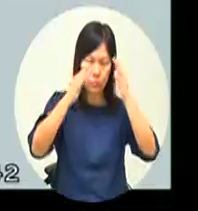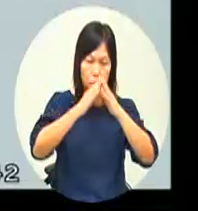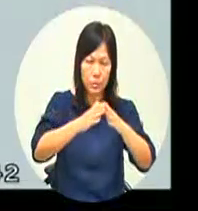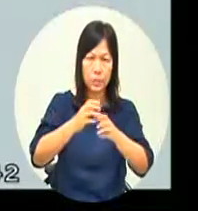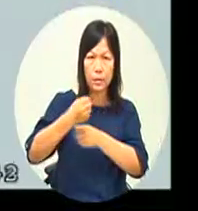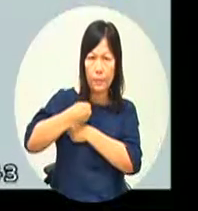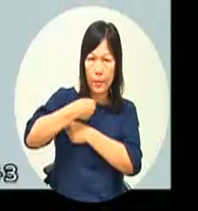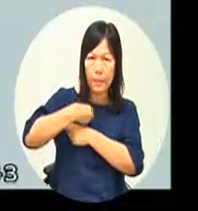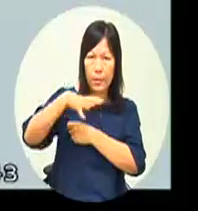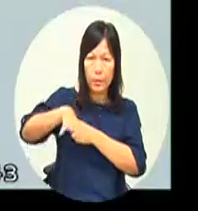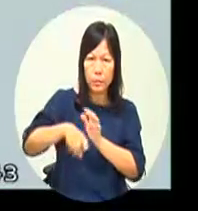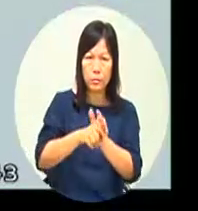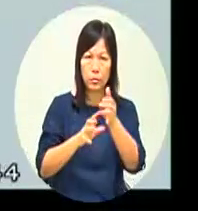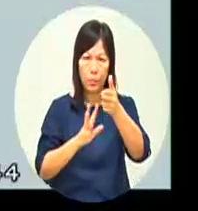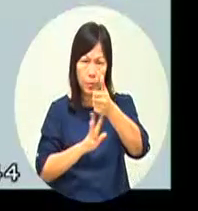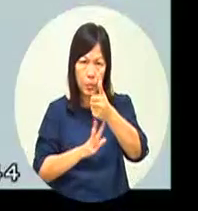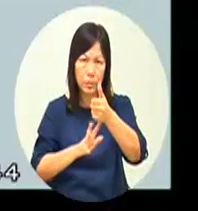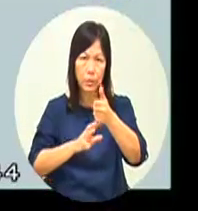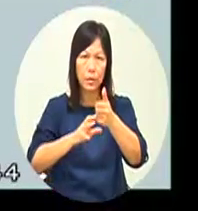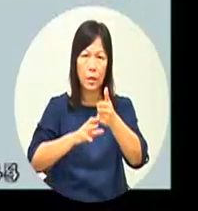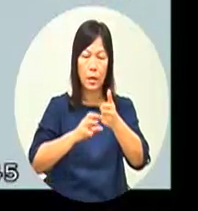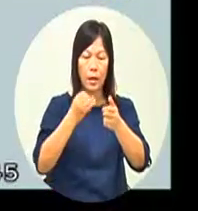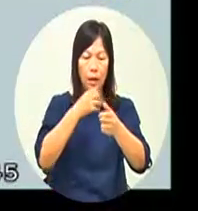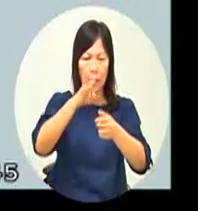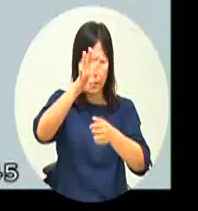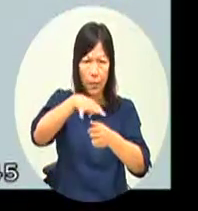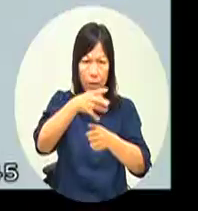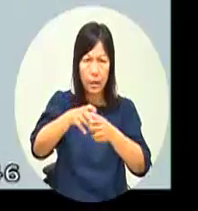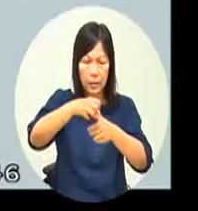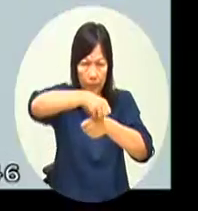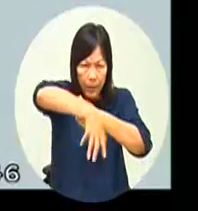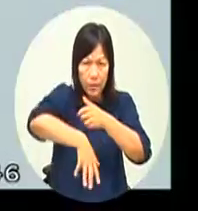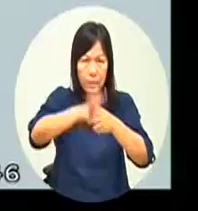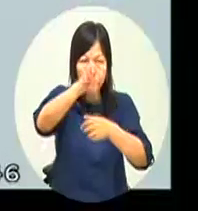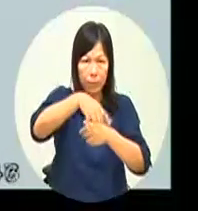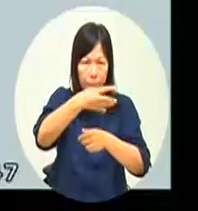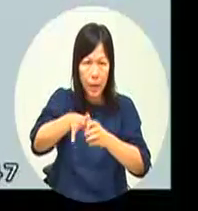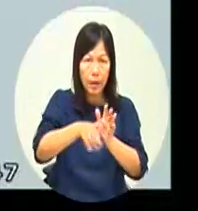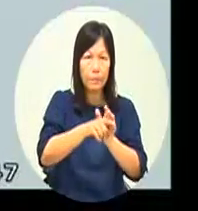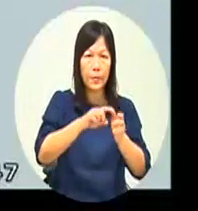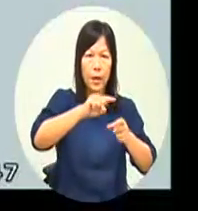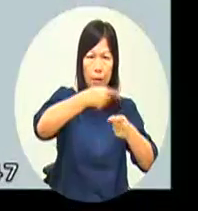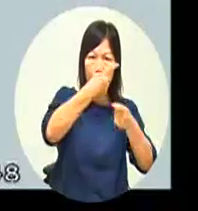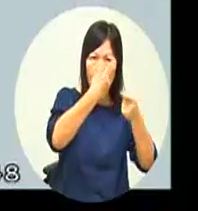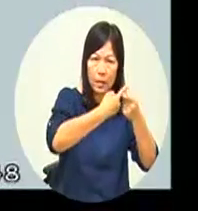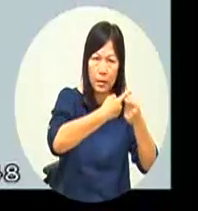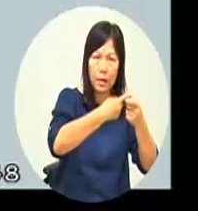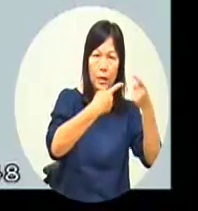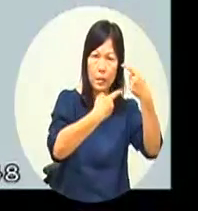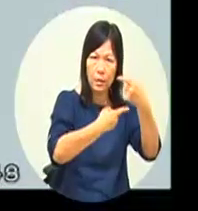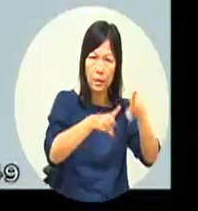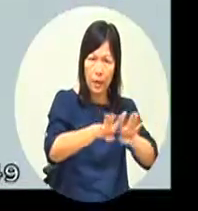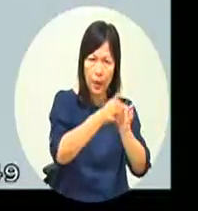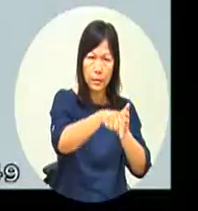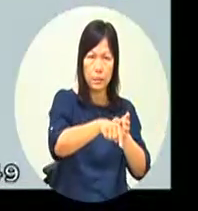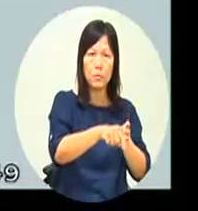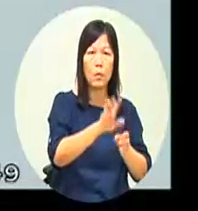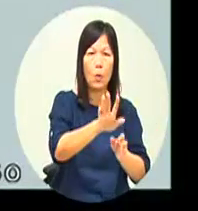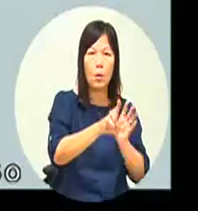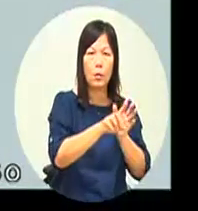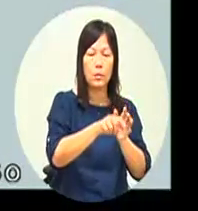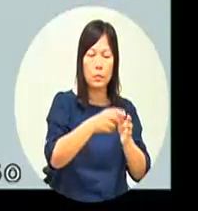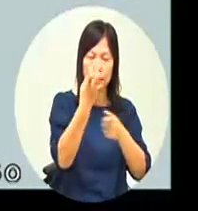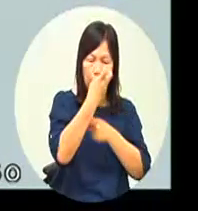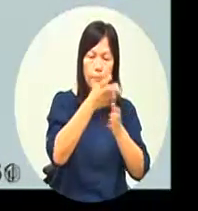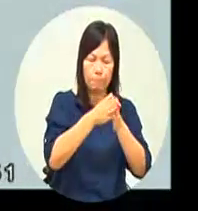府殡仪局组织规程暨编制表，并至106年1月1日生效一案，